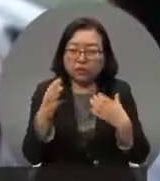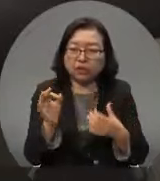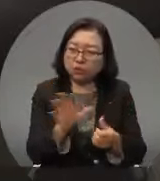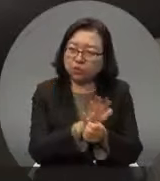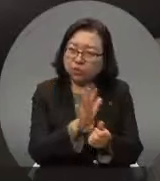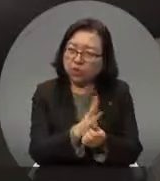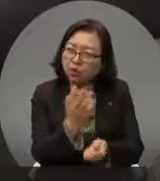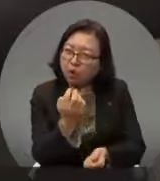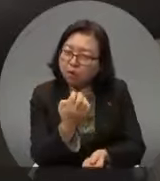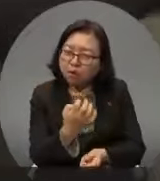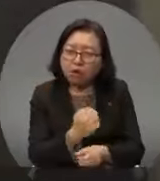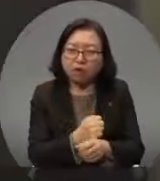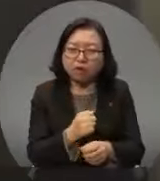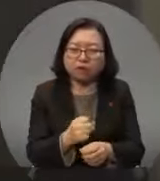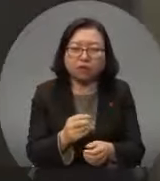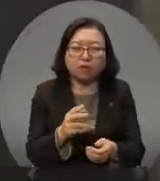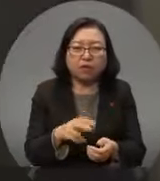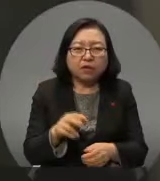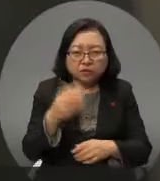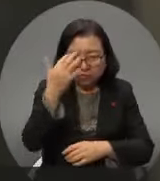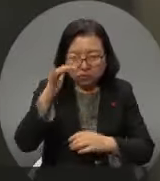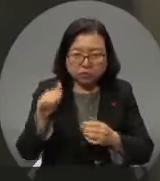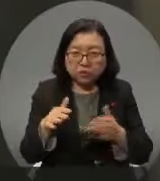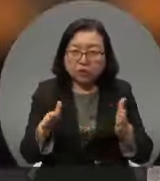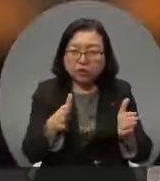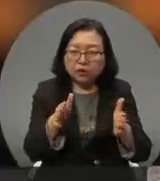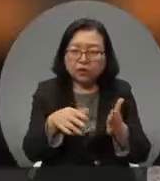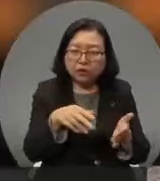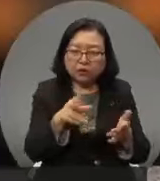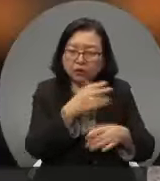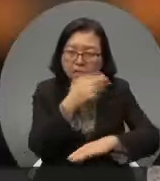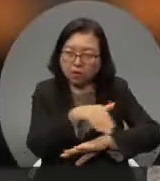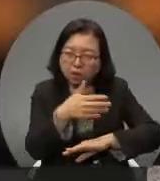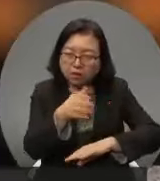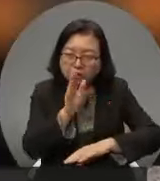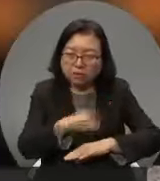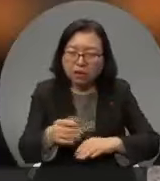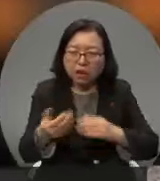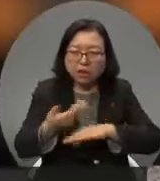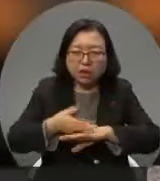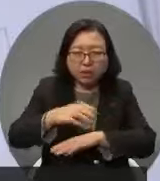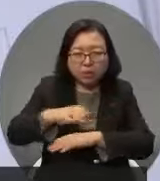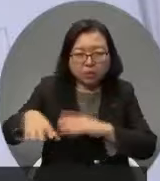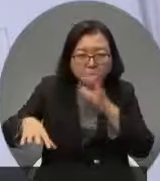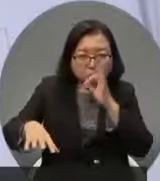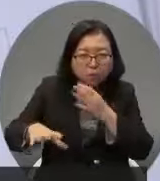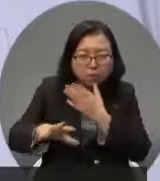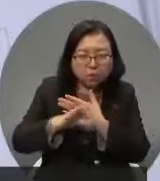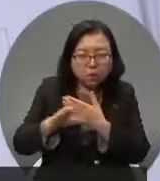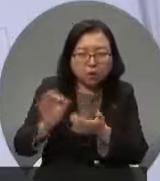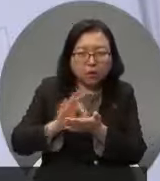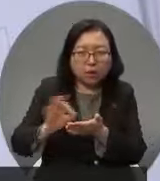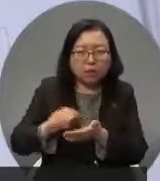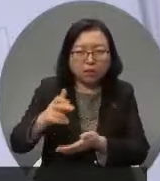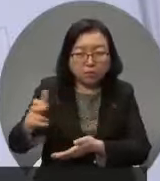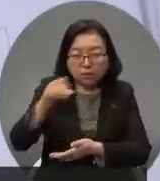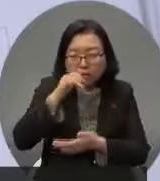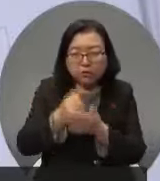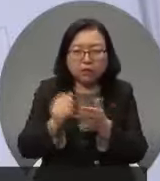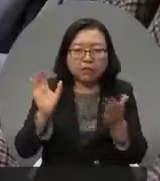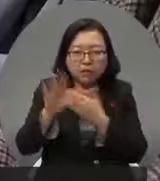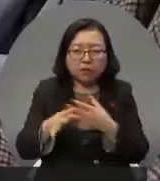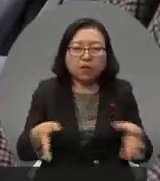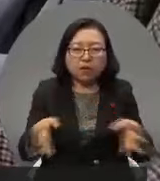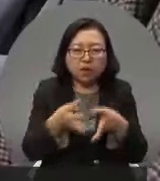입장이지만 적자로 매년 수백억원씩 보전하는 지자체도 적지 않은만큼 향후 협약에 신중해야